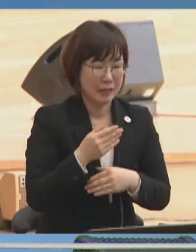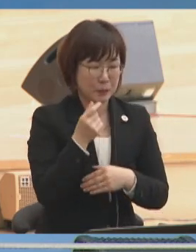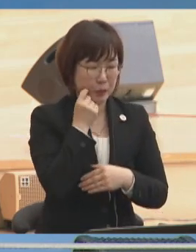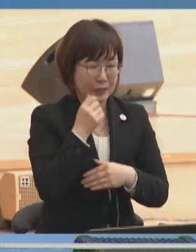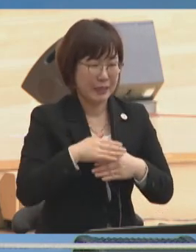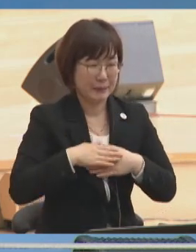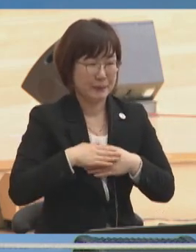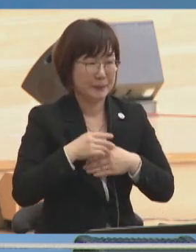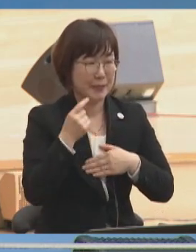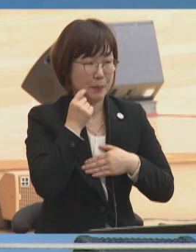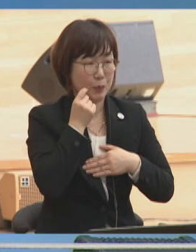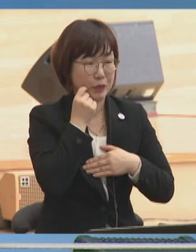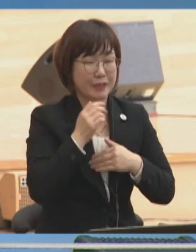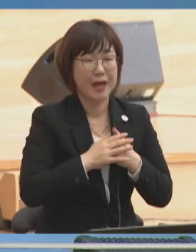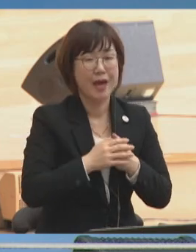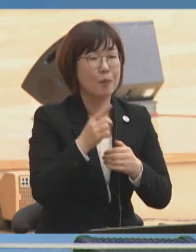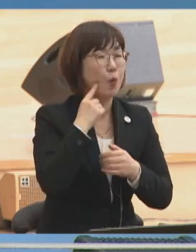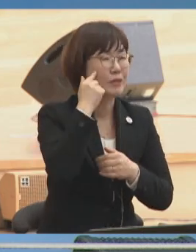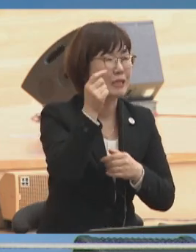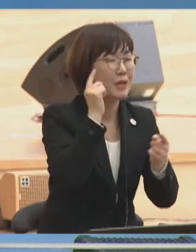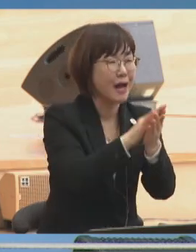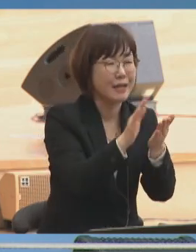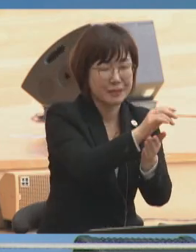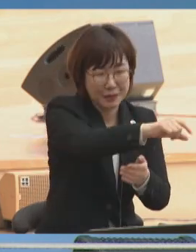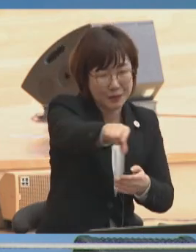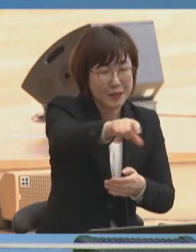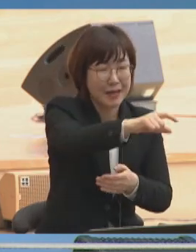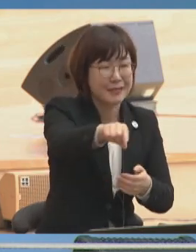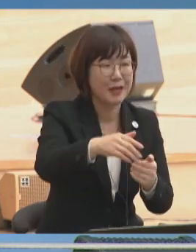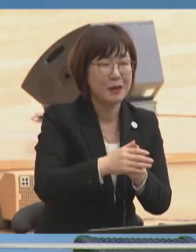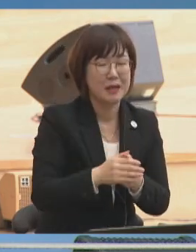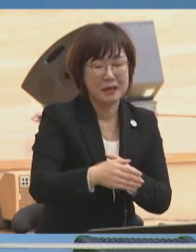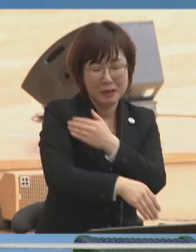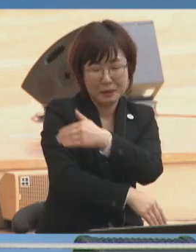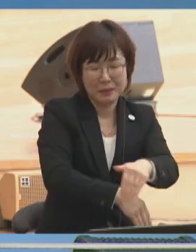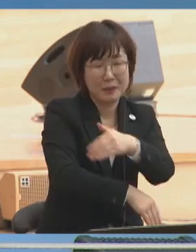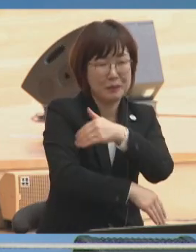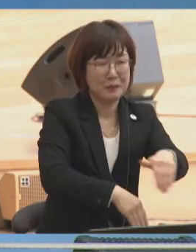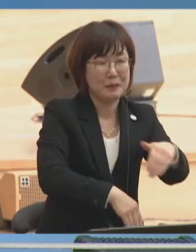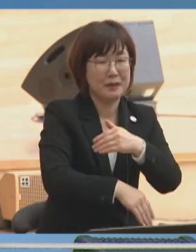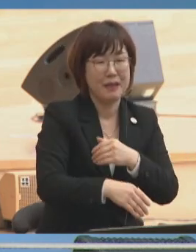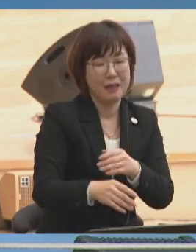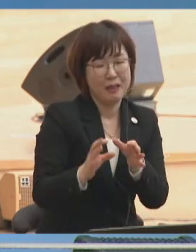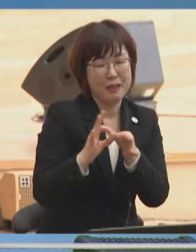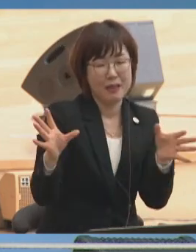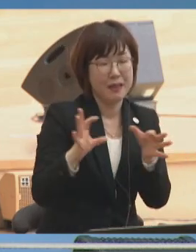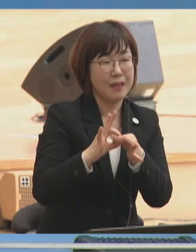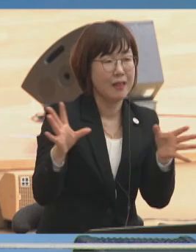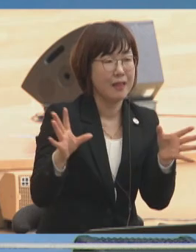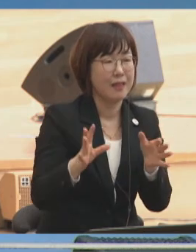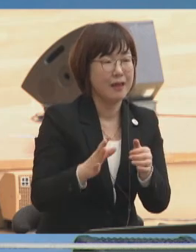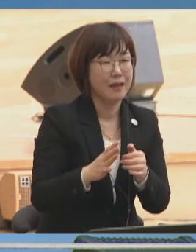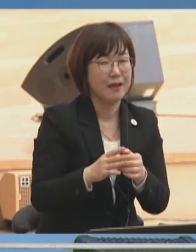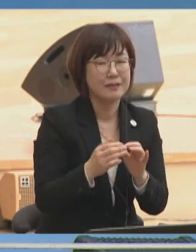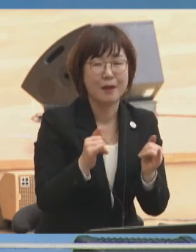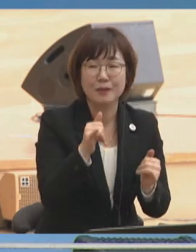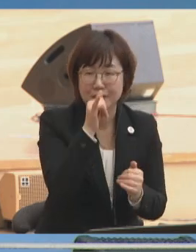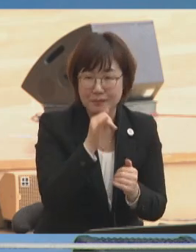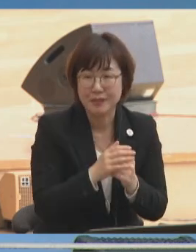나는 교구 목사님이 가서 시게 막 한번 세게만 전도해주고 막 나는 생명 살리는